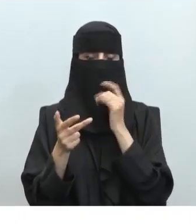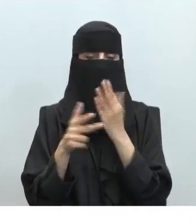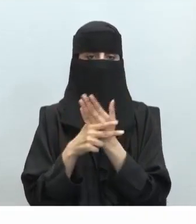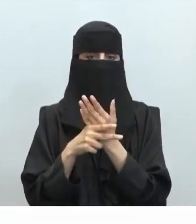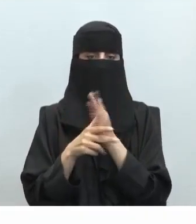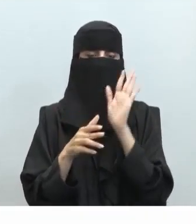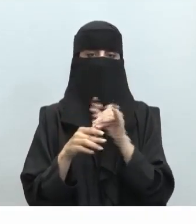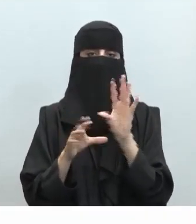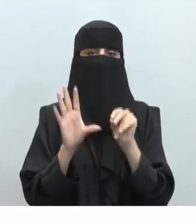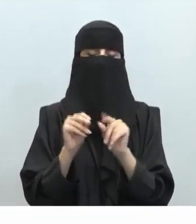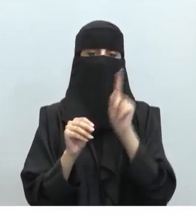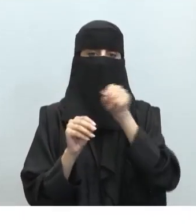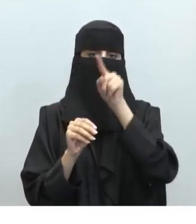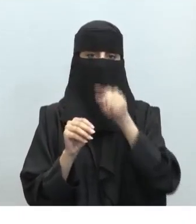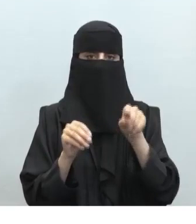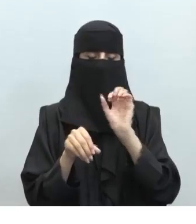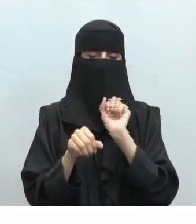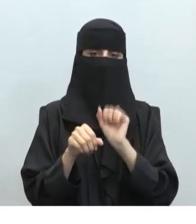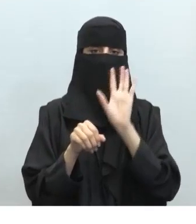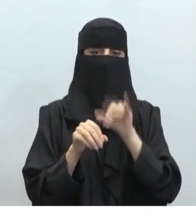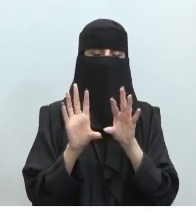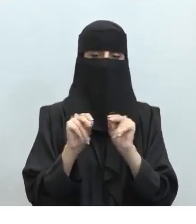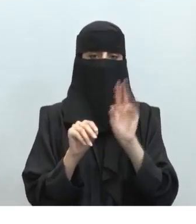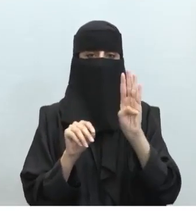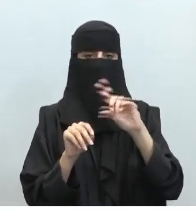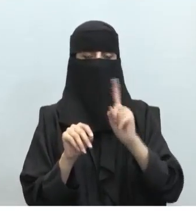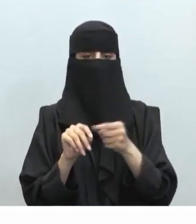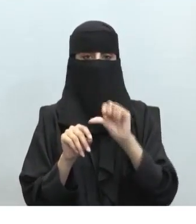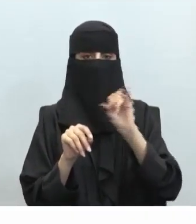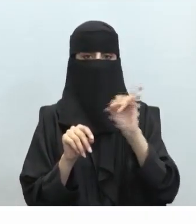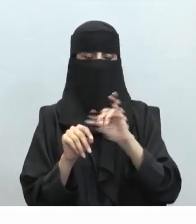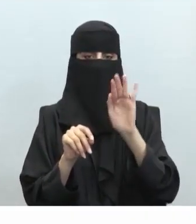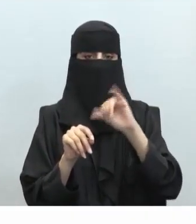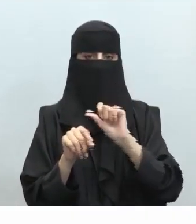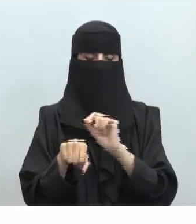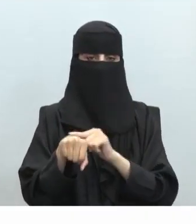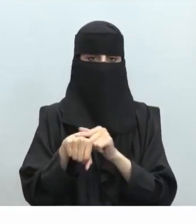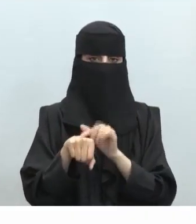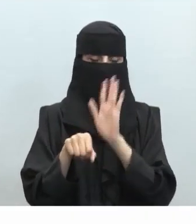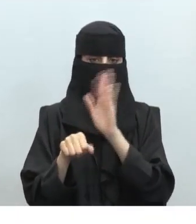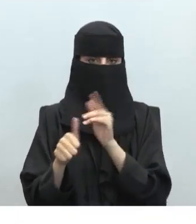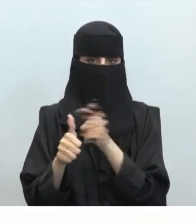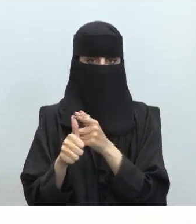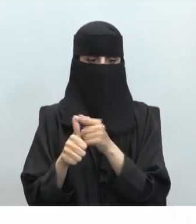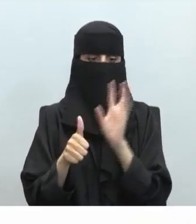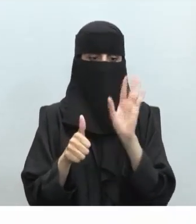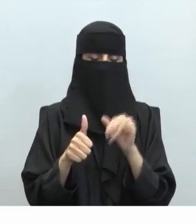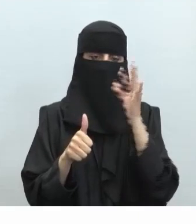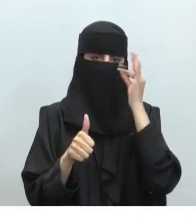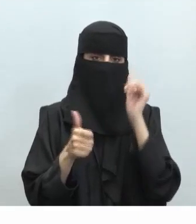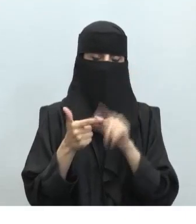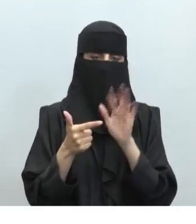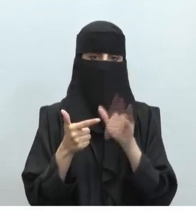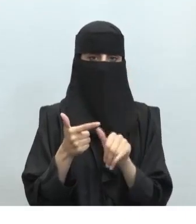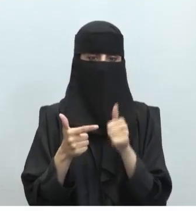البني وهنالك كروموسوم اخر يحمل اللون الاسود عندما تكون الخليه الجسميه في هذه المنطقه الكروموسوم النشط